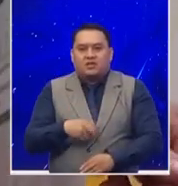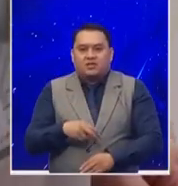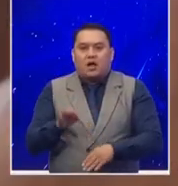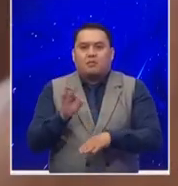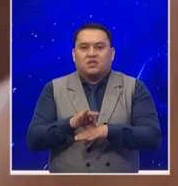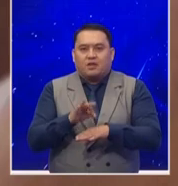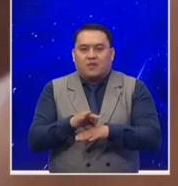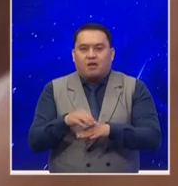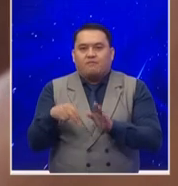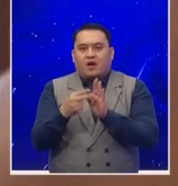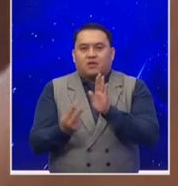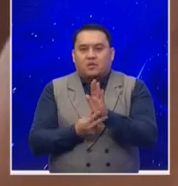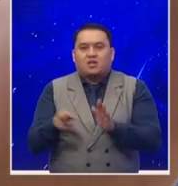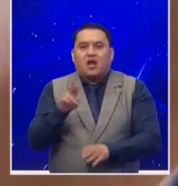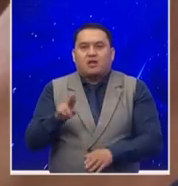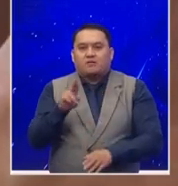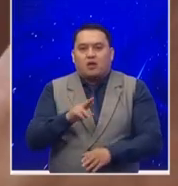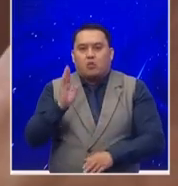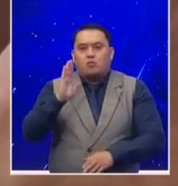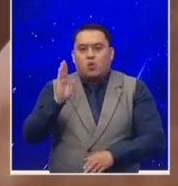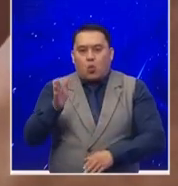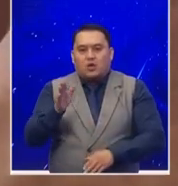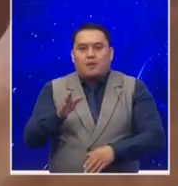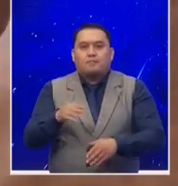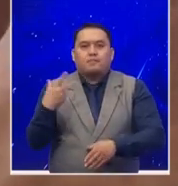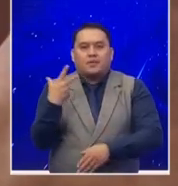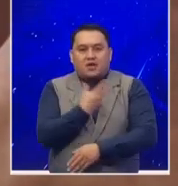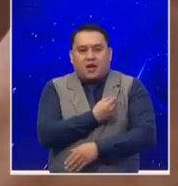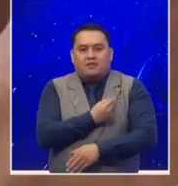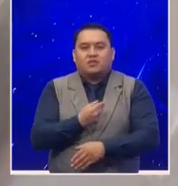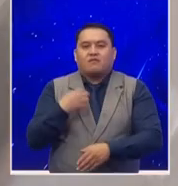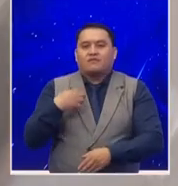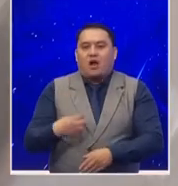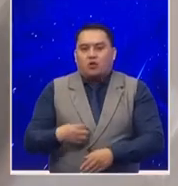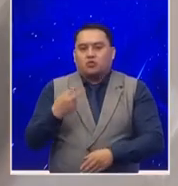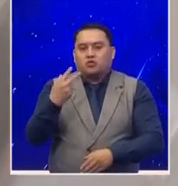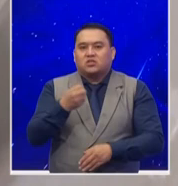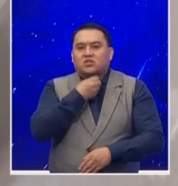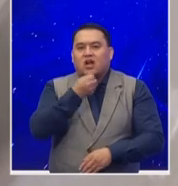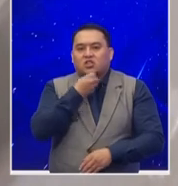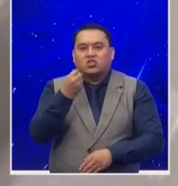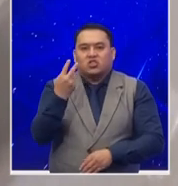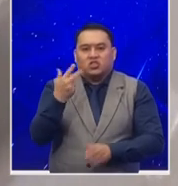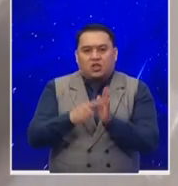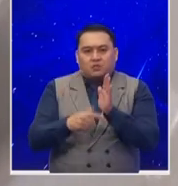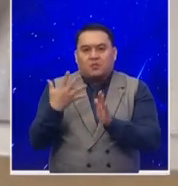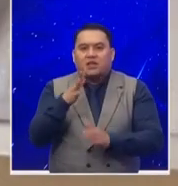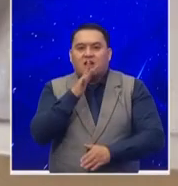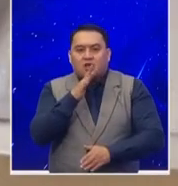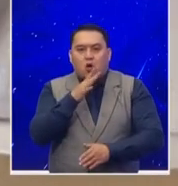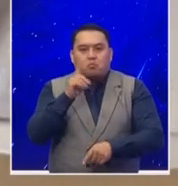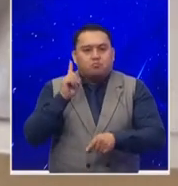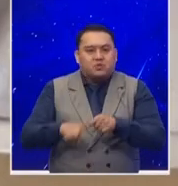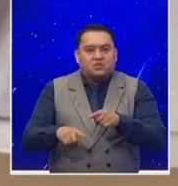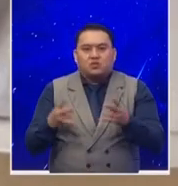риском осложнений. С 18 января, как ожидается, право привиться получат жители Франции старше 75 лет. Ускорению